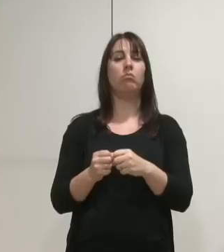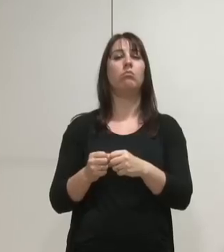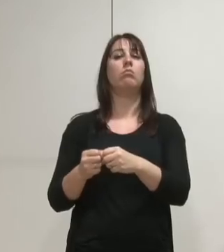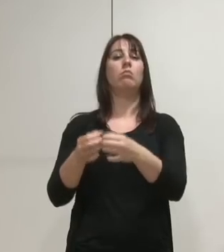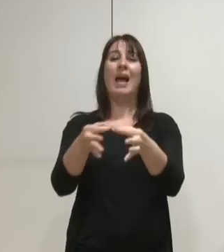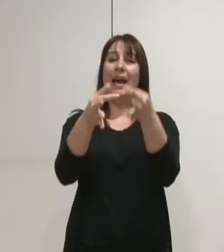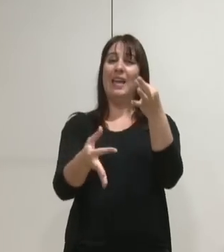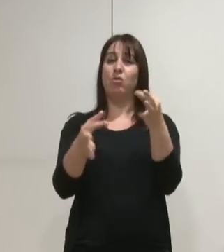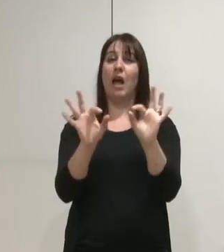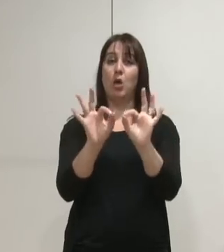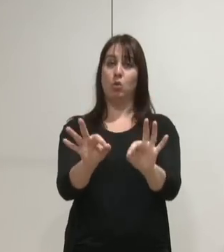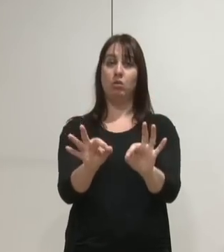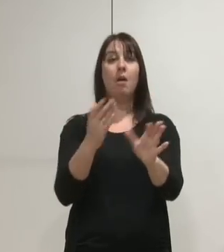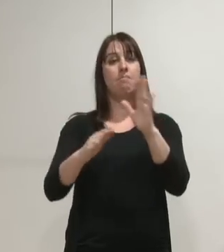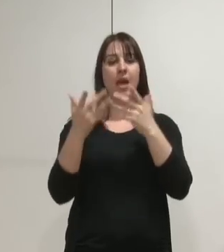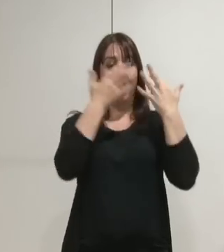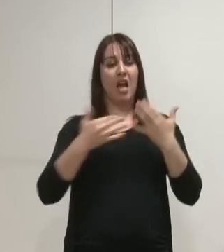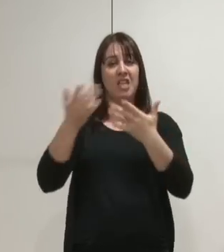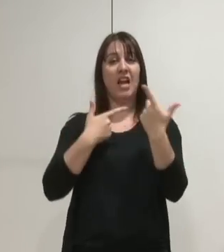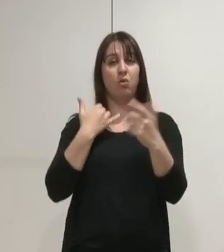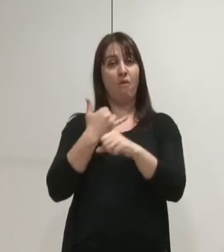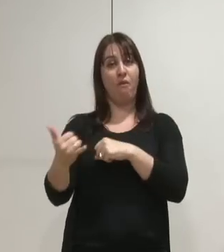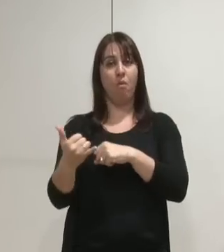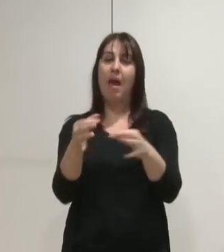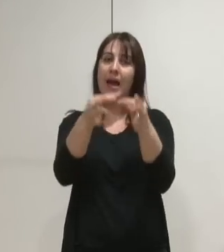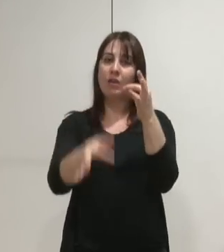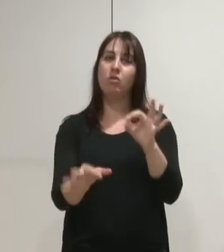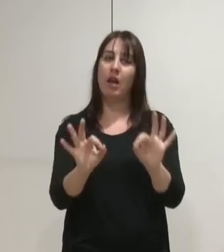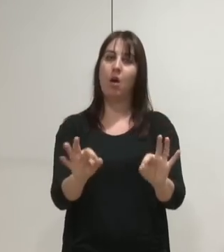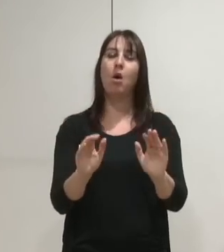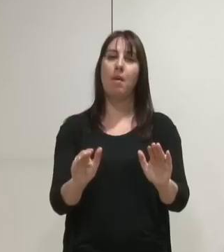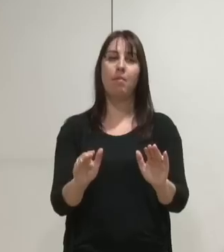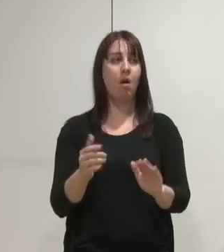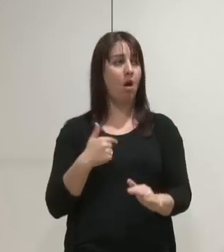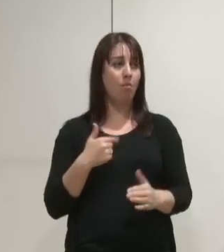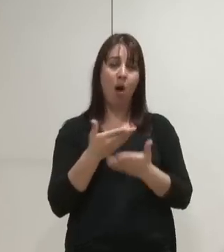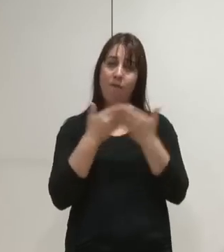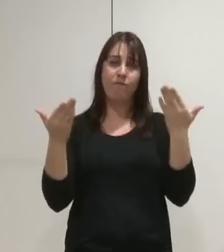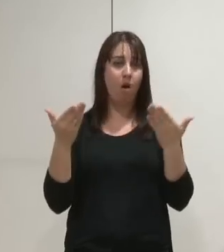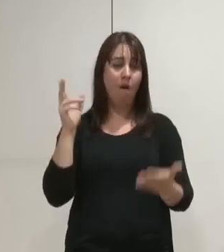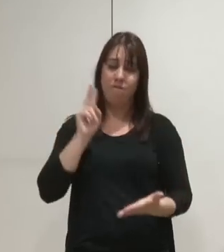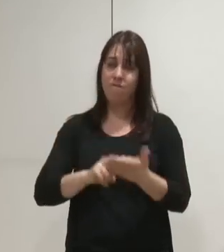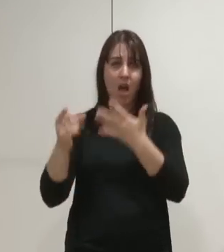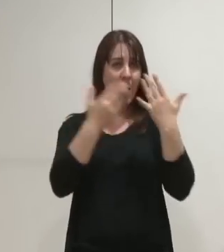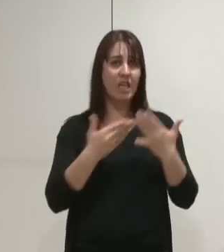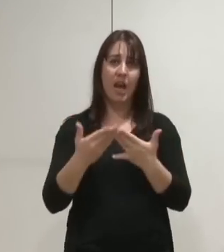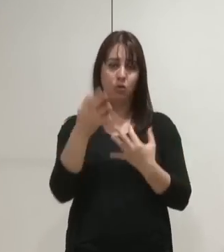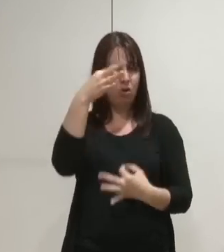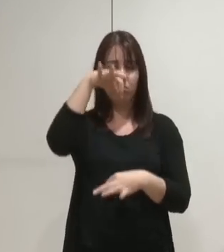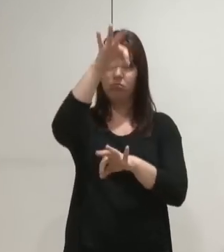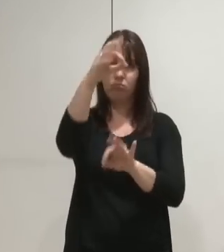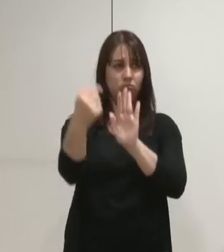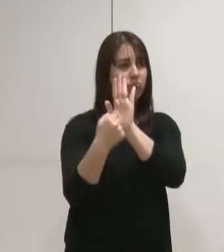faux les ce que je peux vous garantir c'est la véracité de ces calculs qui ont été refait